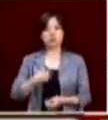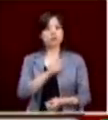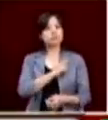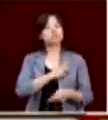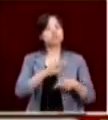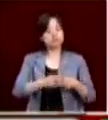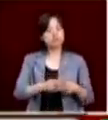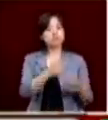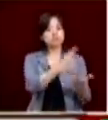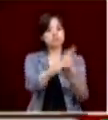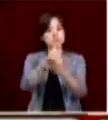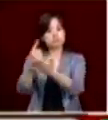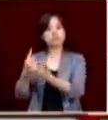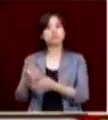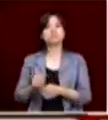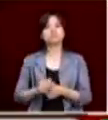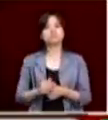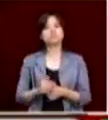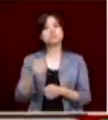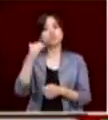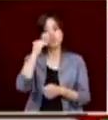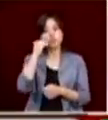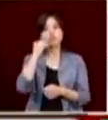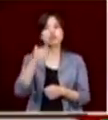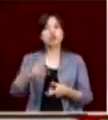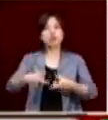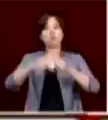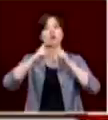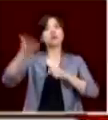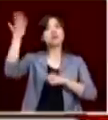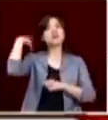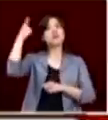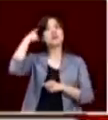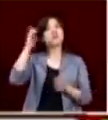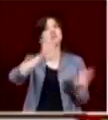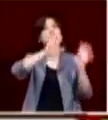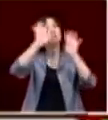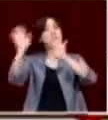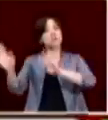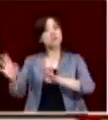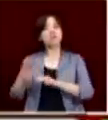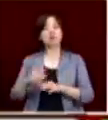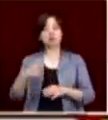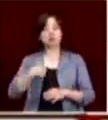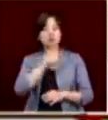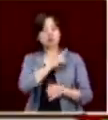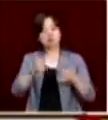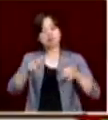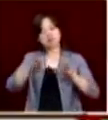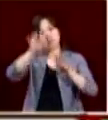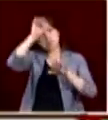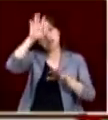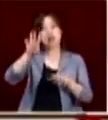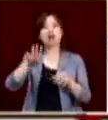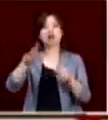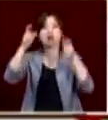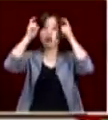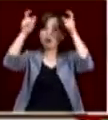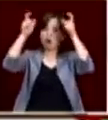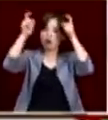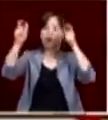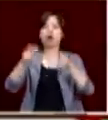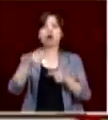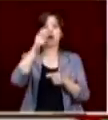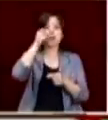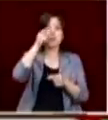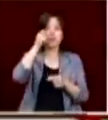信大家若个。回归当时的情形，啊，咱党都高雄、